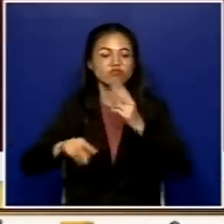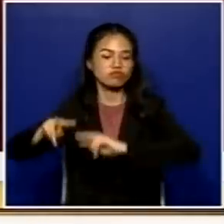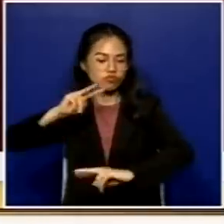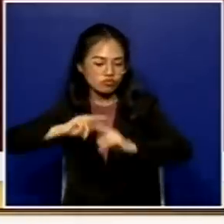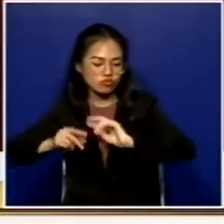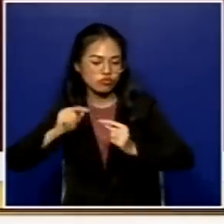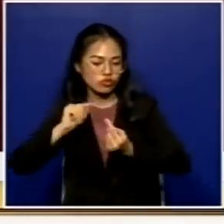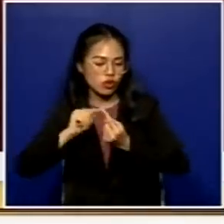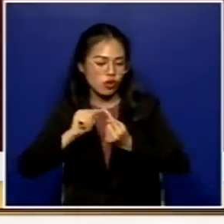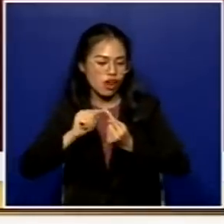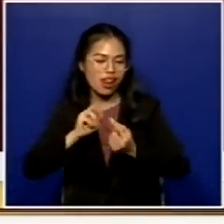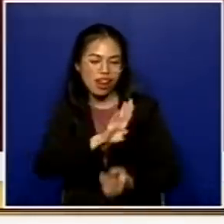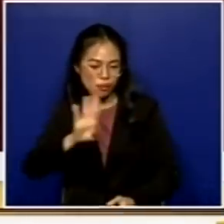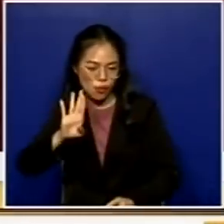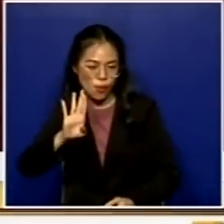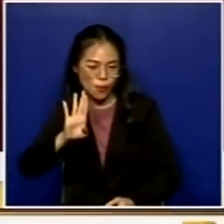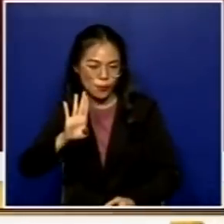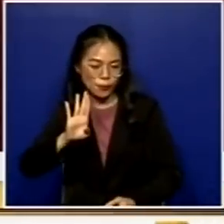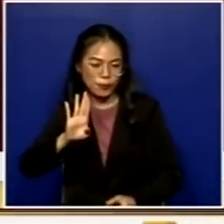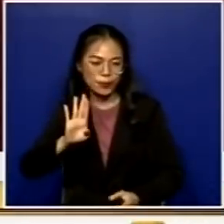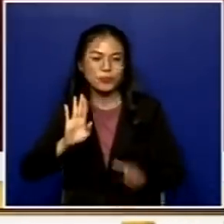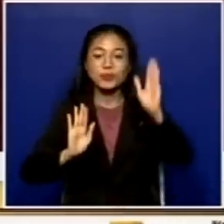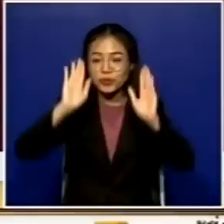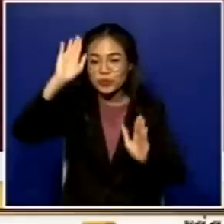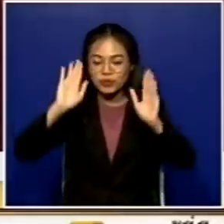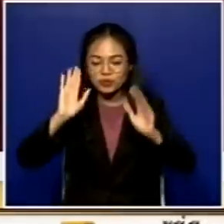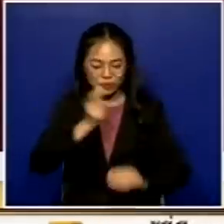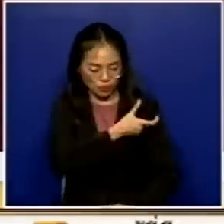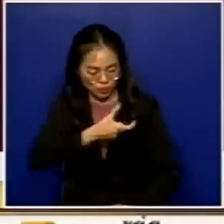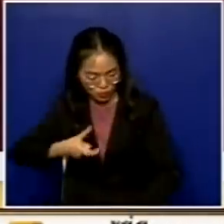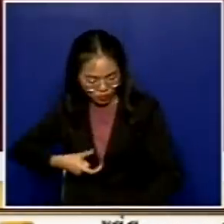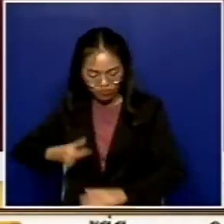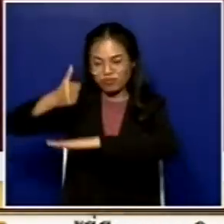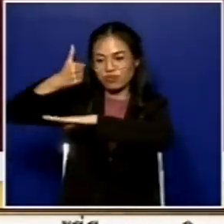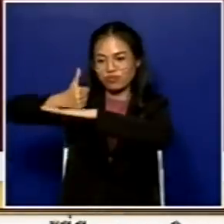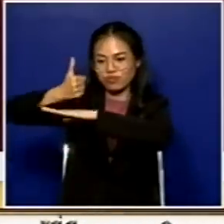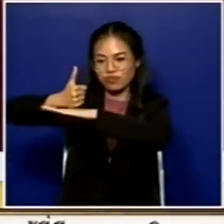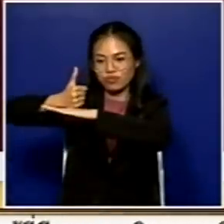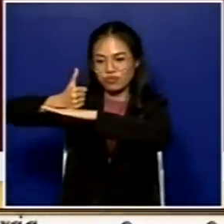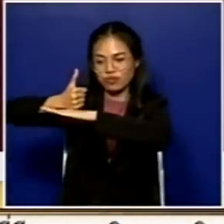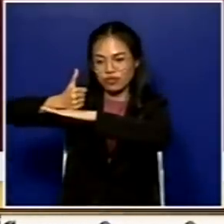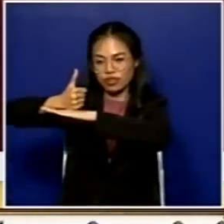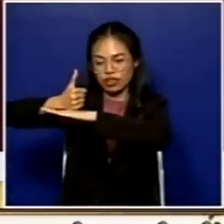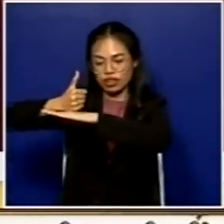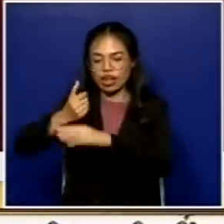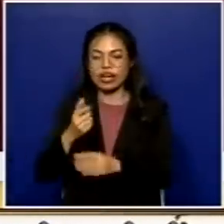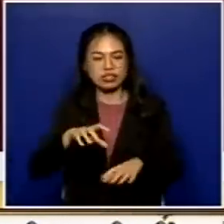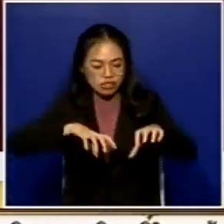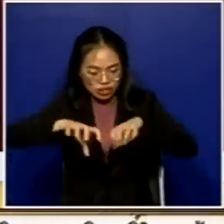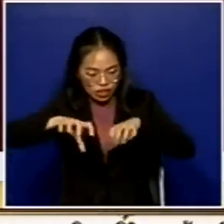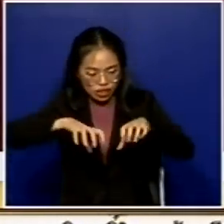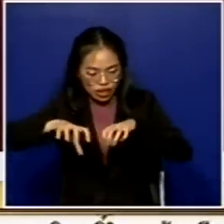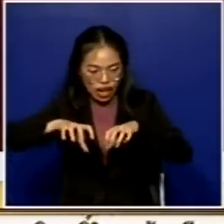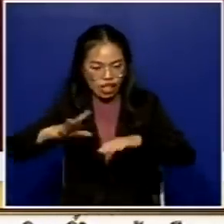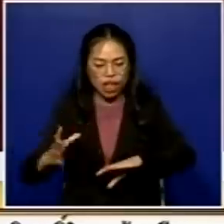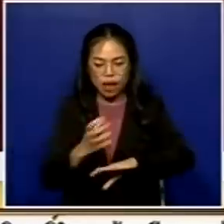วยระบบประชาธิปไต อันมีพระมหากศัต์ ท่งเป็นประมุคการถวงดนอำนาจของอธิปไตค